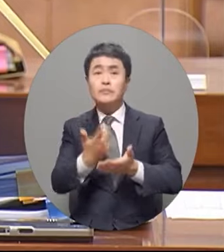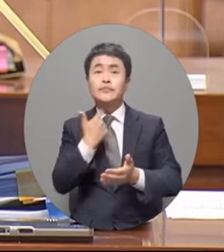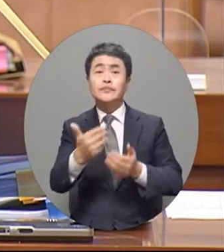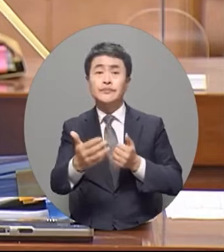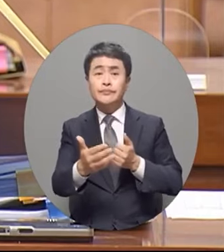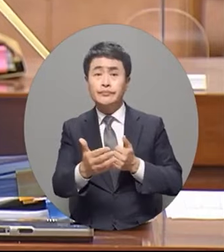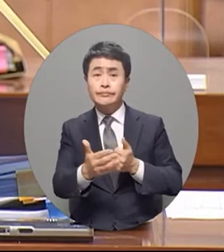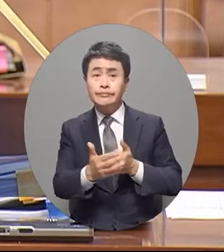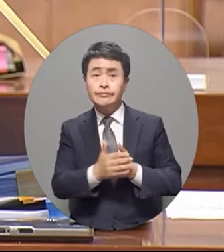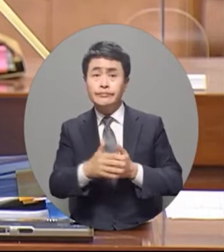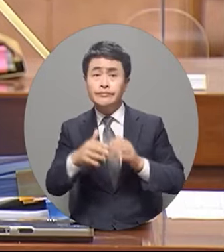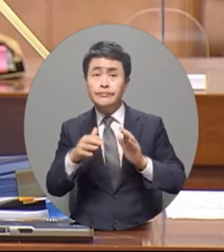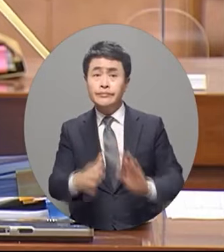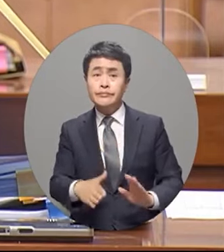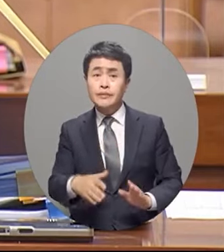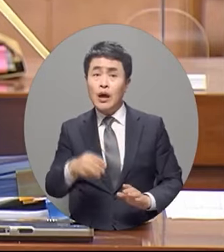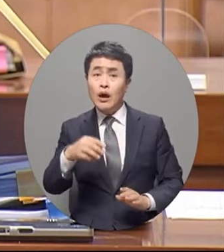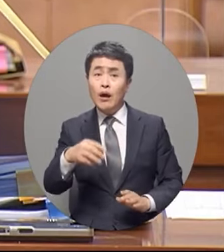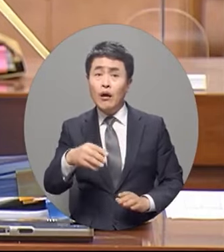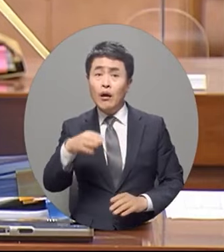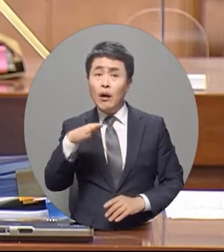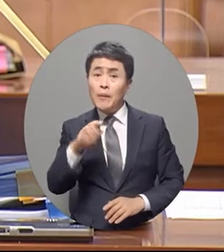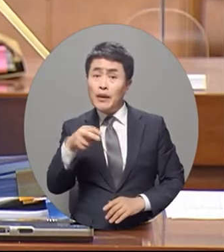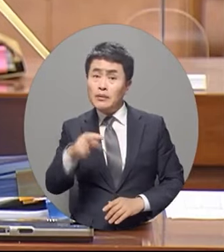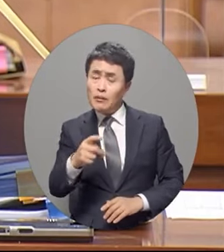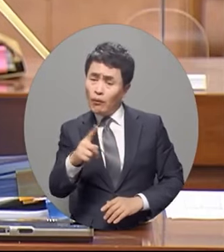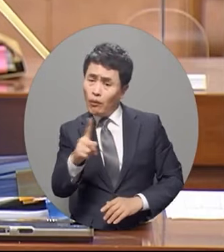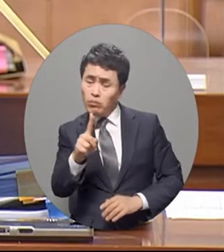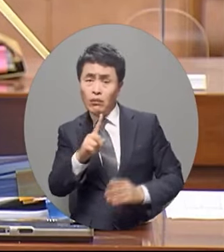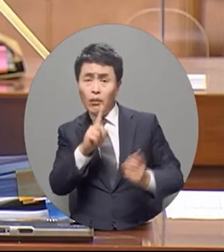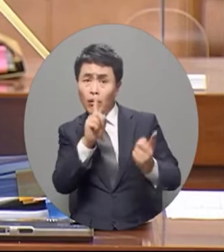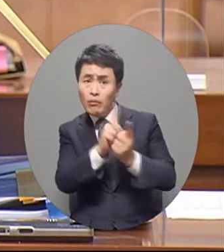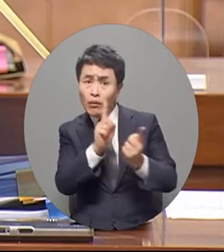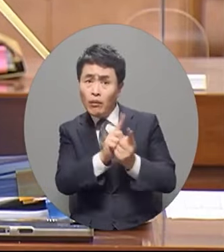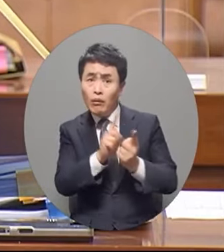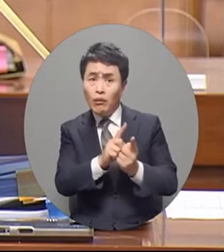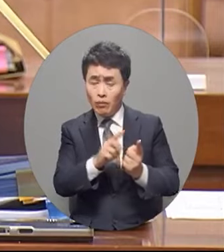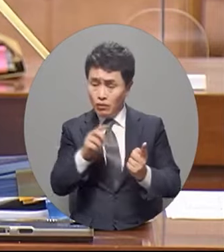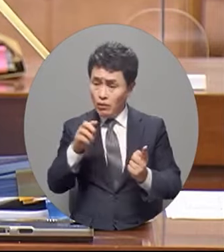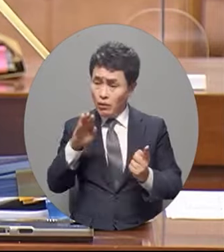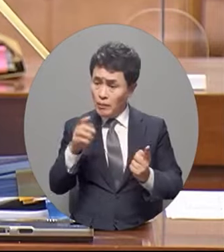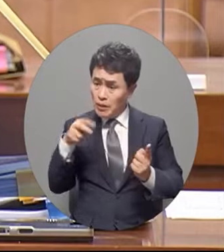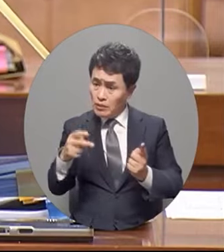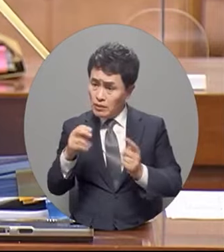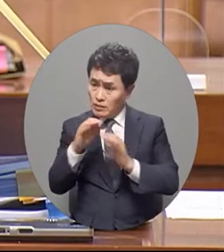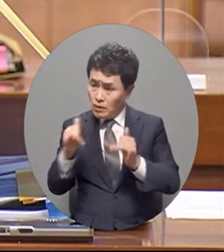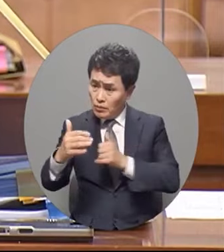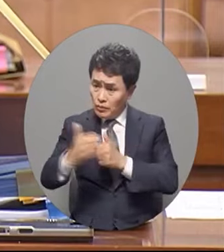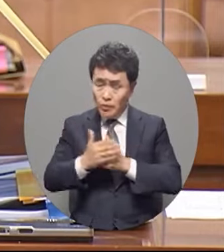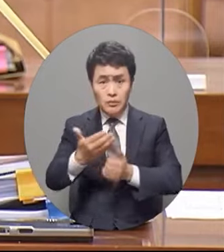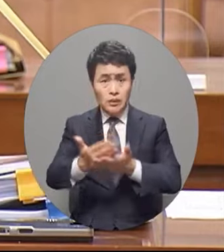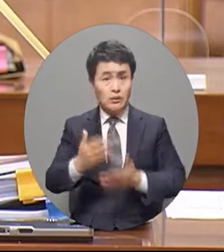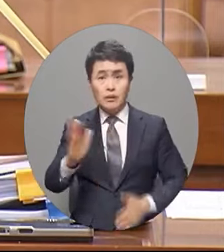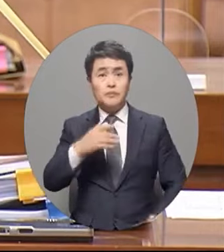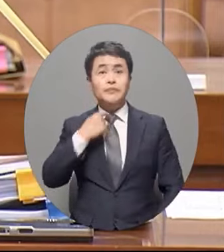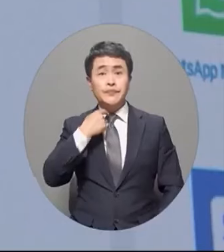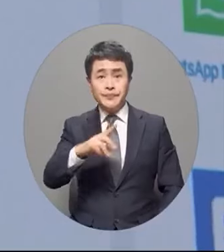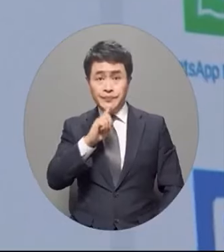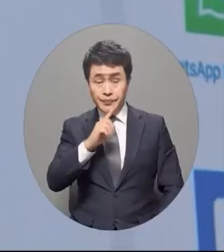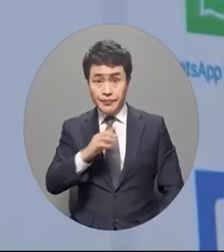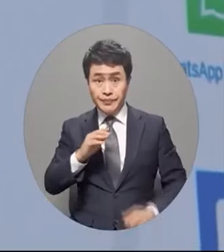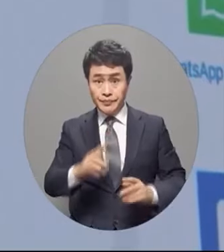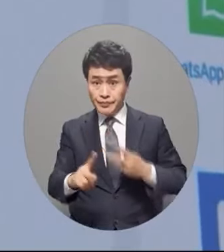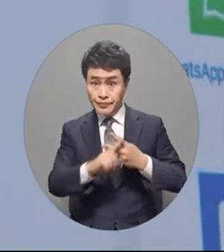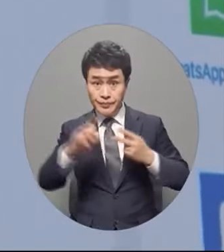있는데라는 사람하고 하고는 어떤 접촉을 하거나 슨 사람 도움받은 적은 전혀 없다고 합니다 딸이